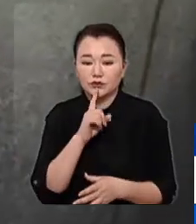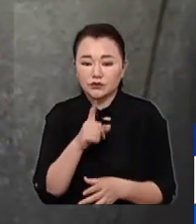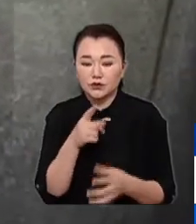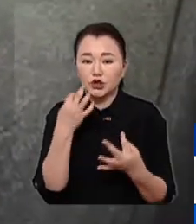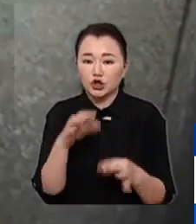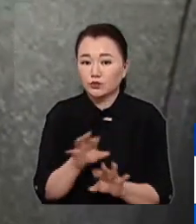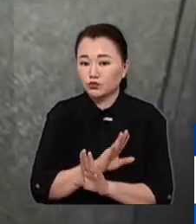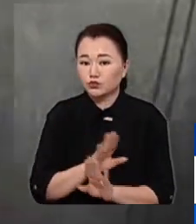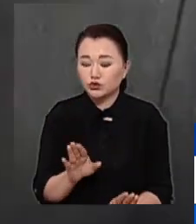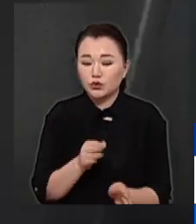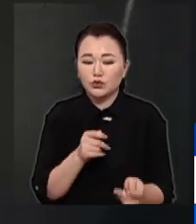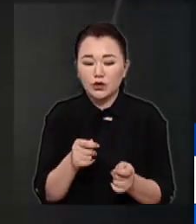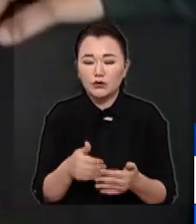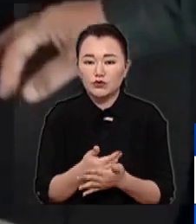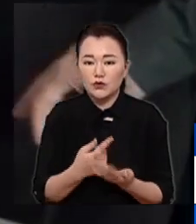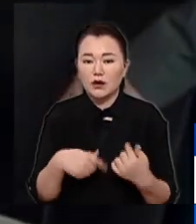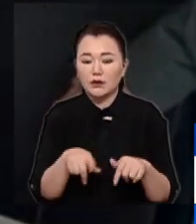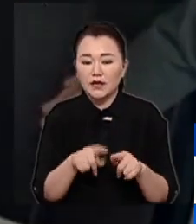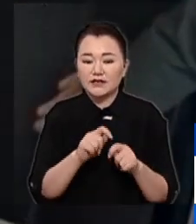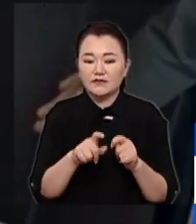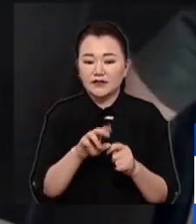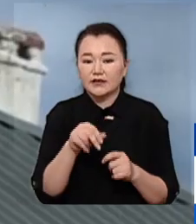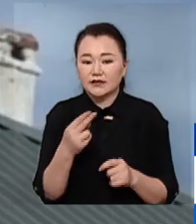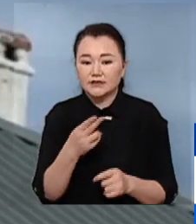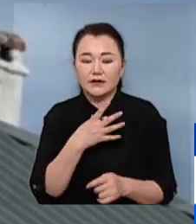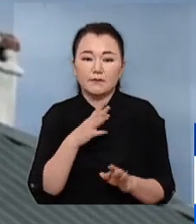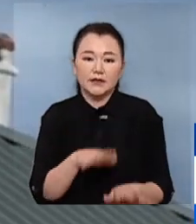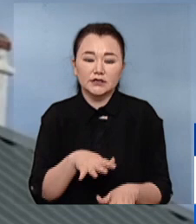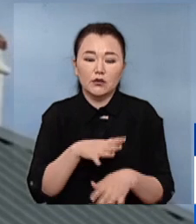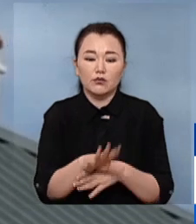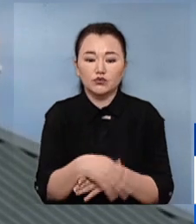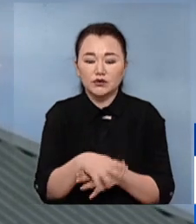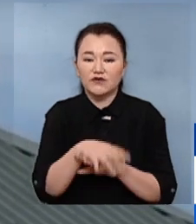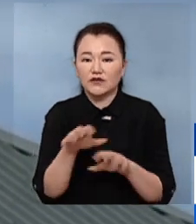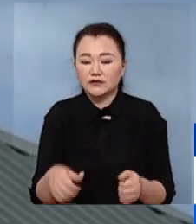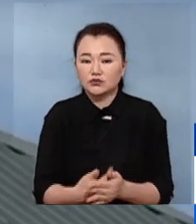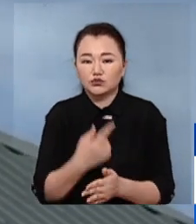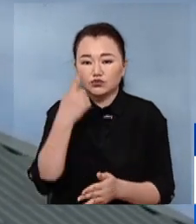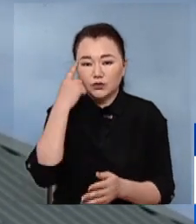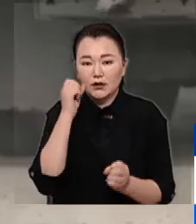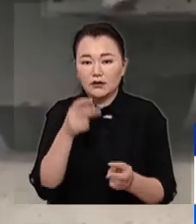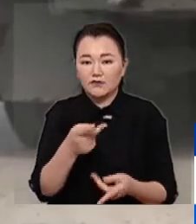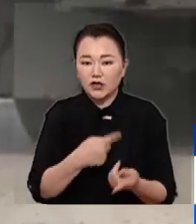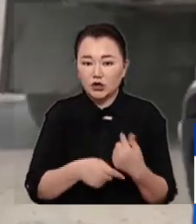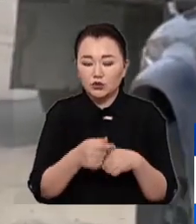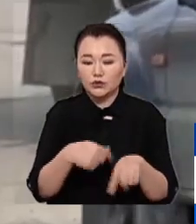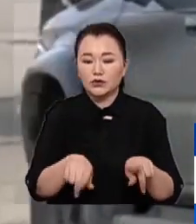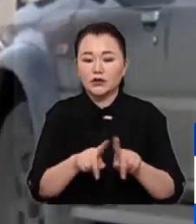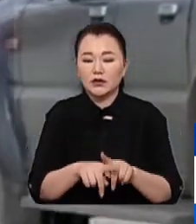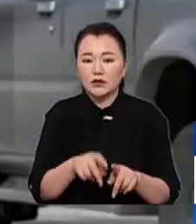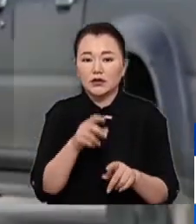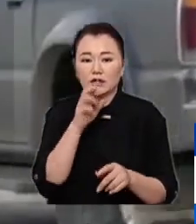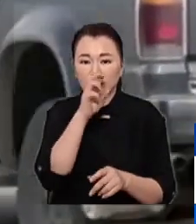объект не пустили. Руководства новой компании-инвестора на ТЭЦ не было. Власти вновь задумались над тем, как вернуть объект в